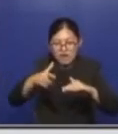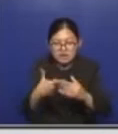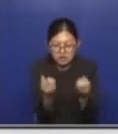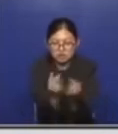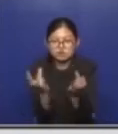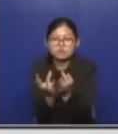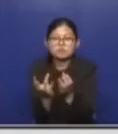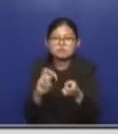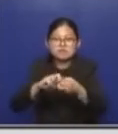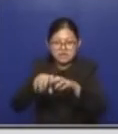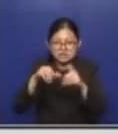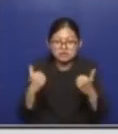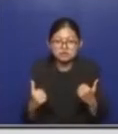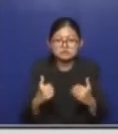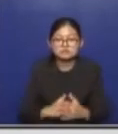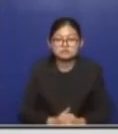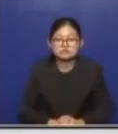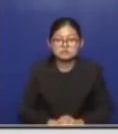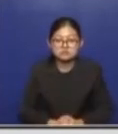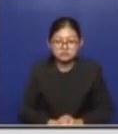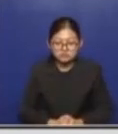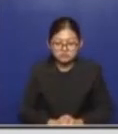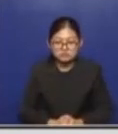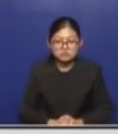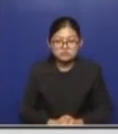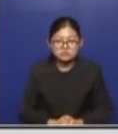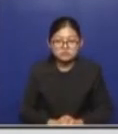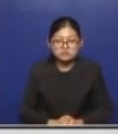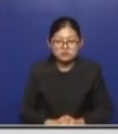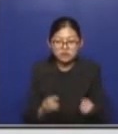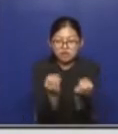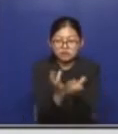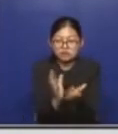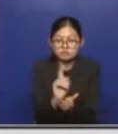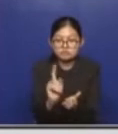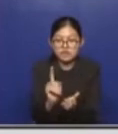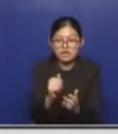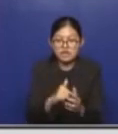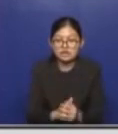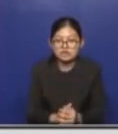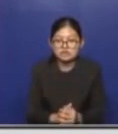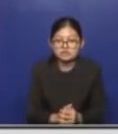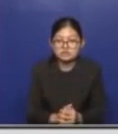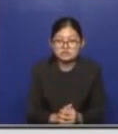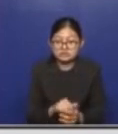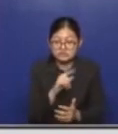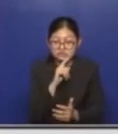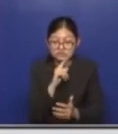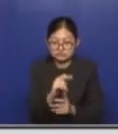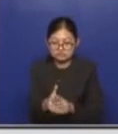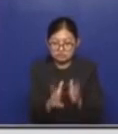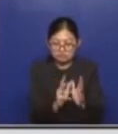นี้ครับท่านประธานครับส่งผลถึงเวลาถ้าถูกจับถูกดำเนิน